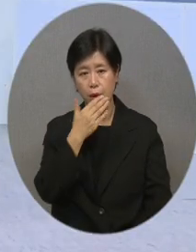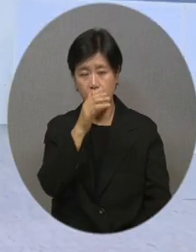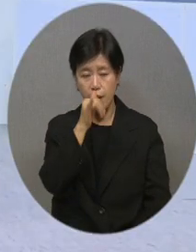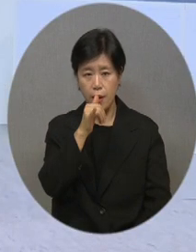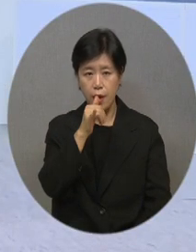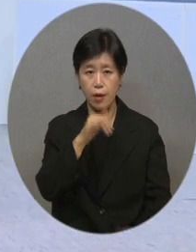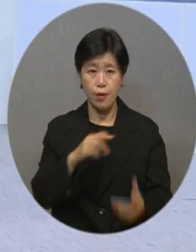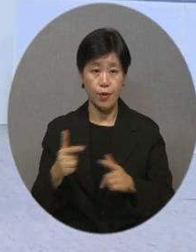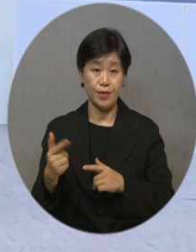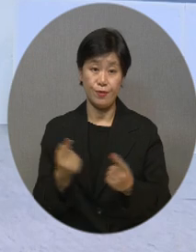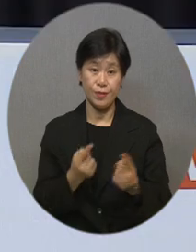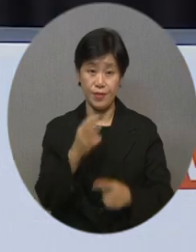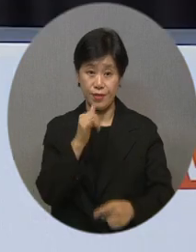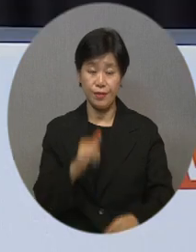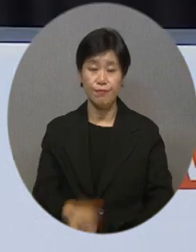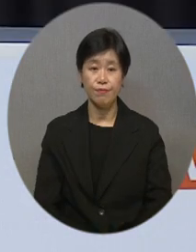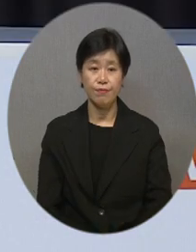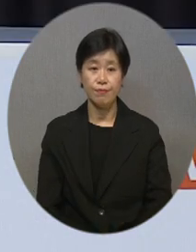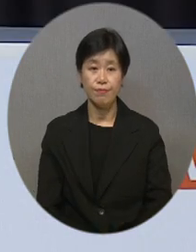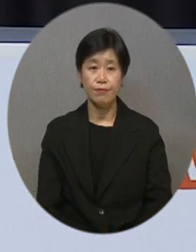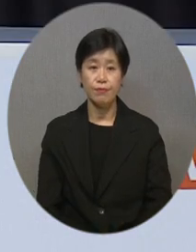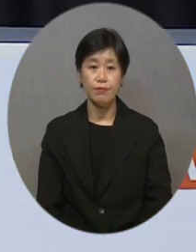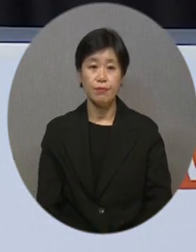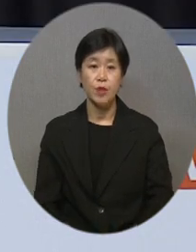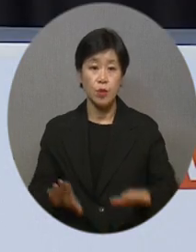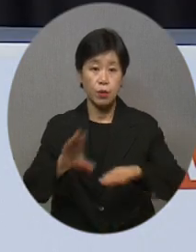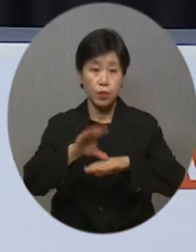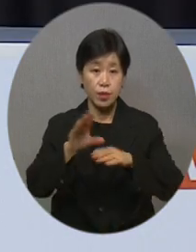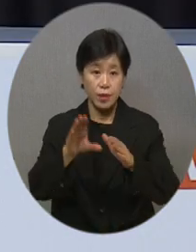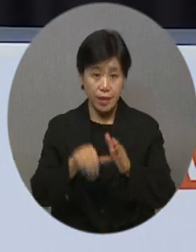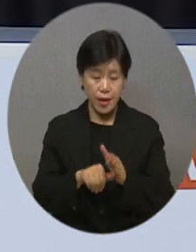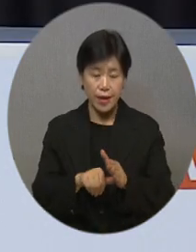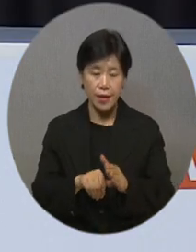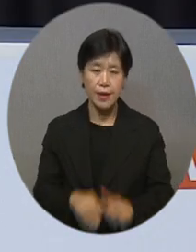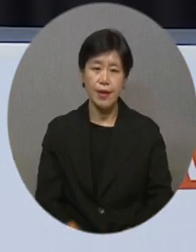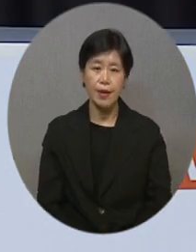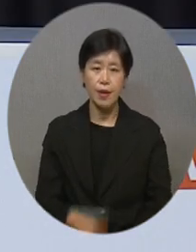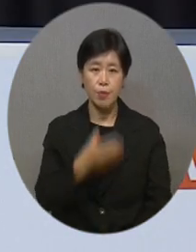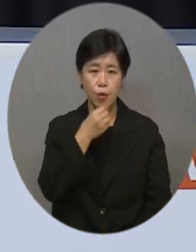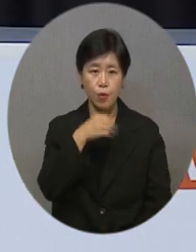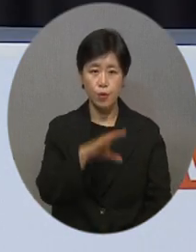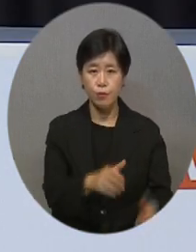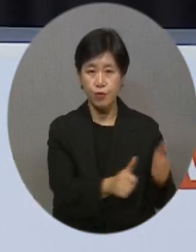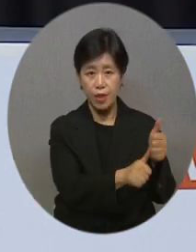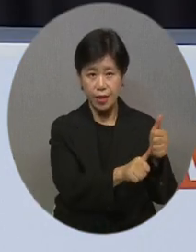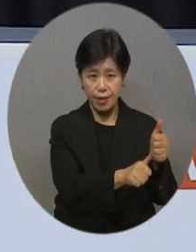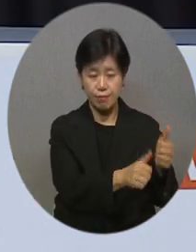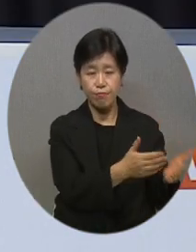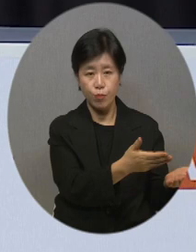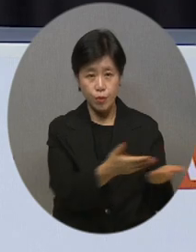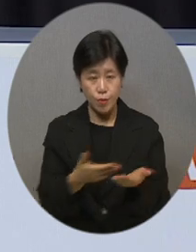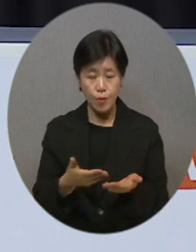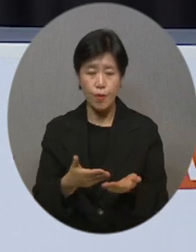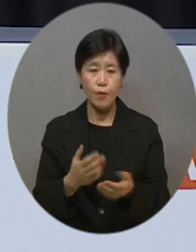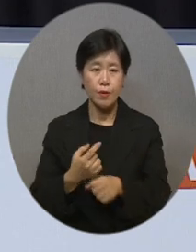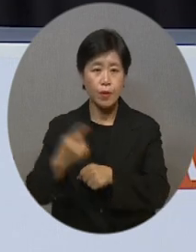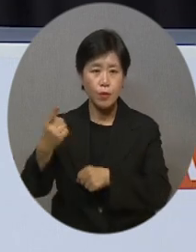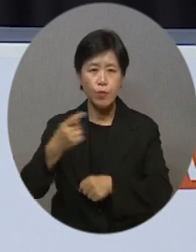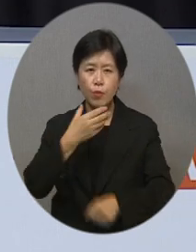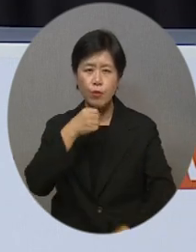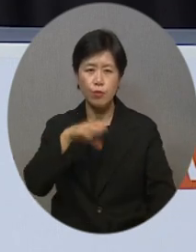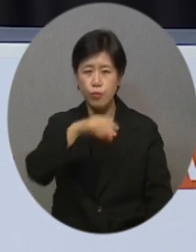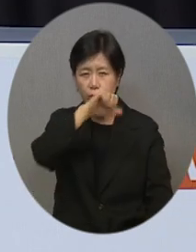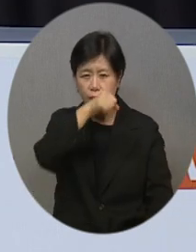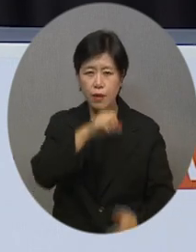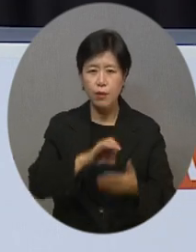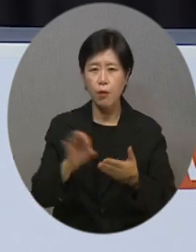있습니다. 예. 오늘 신문고에서는 이길 보건복지부 차관님과 내년도 복지부 예산이 어디에